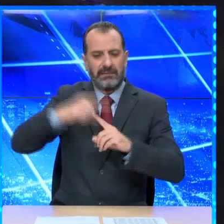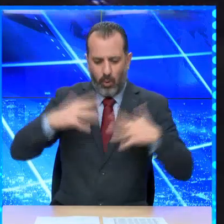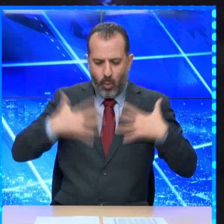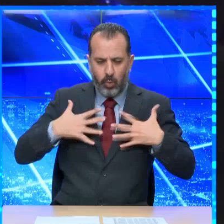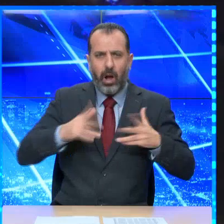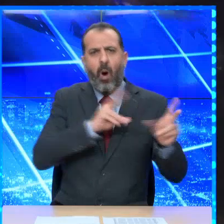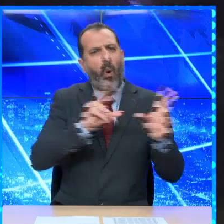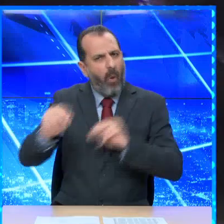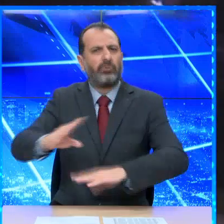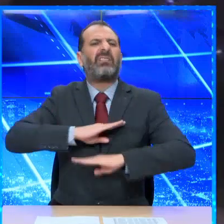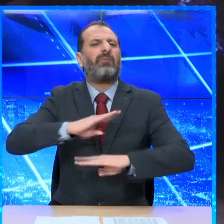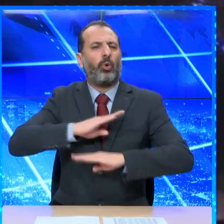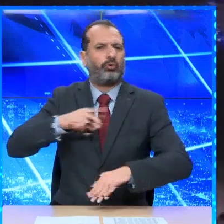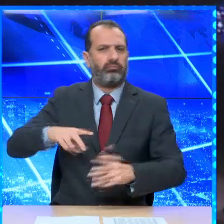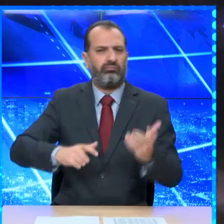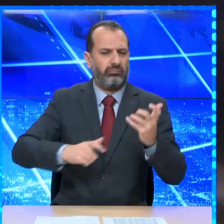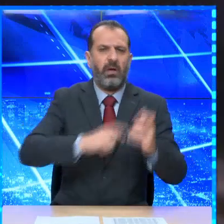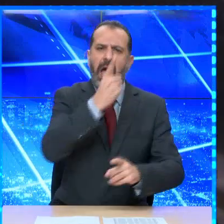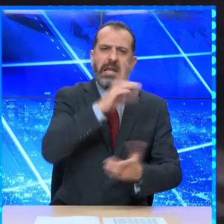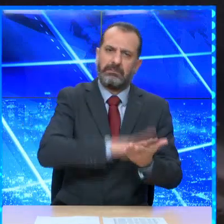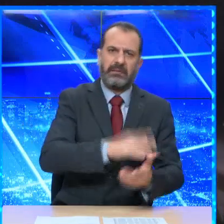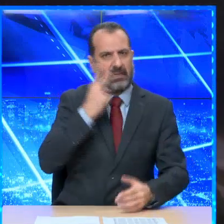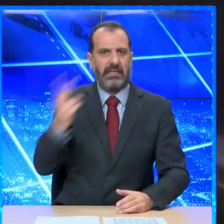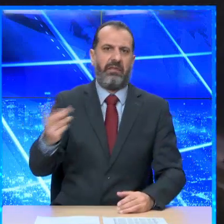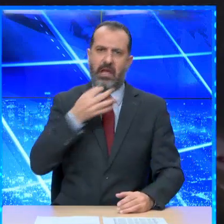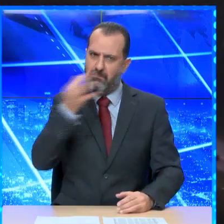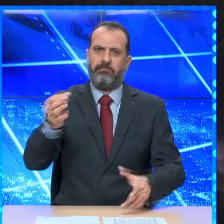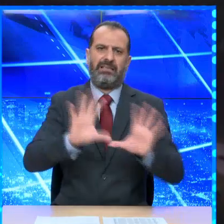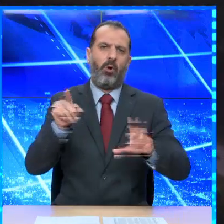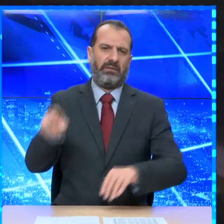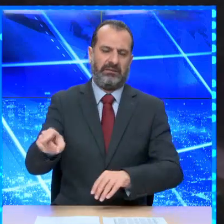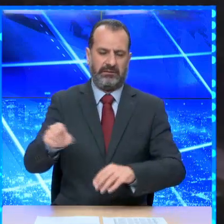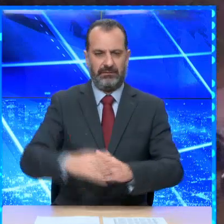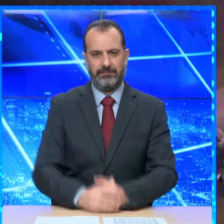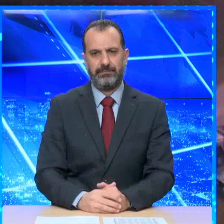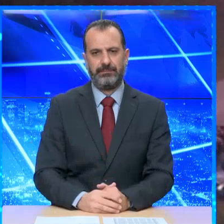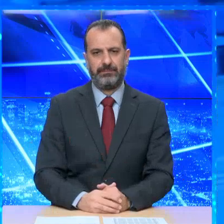είπε σε τοπικό τηλεοπτικό σταθμό αυτόπτης μάρτυρας.